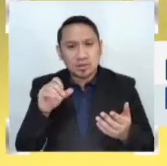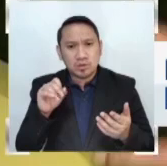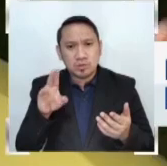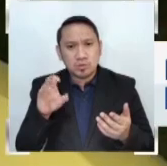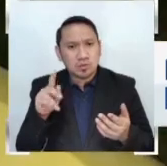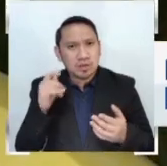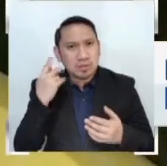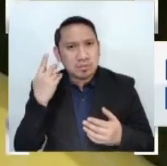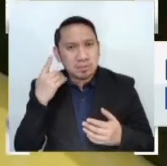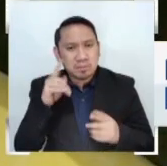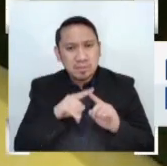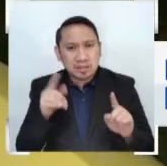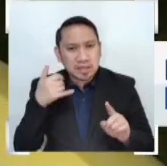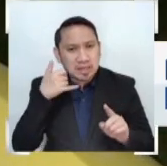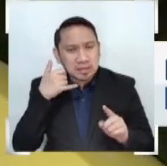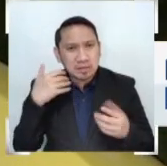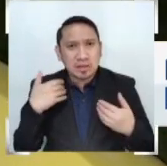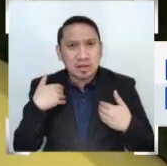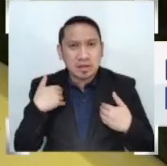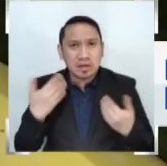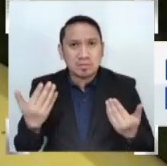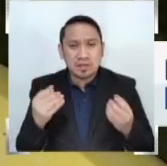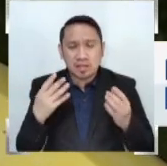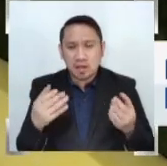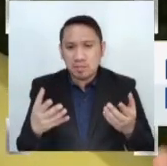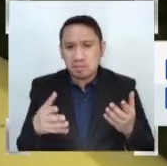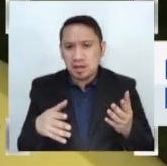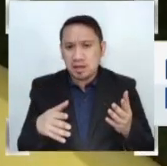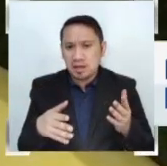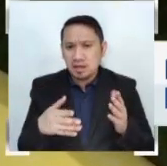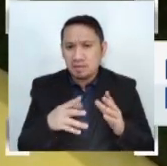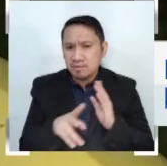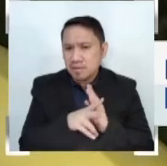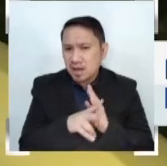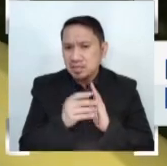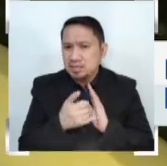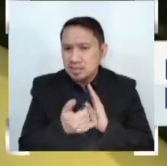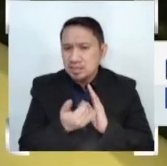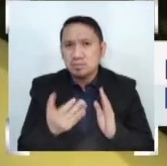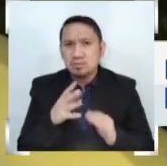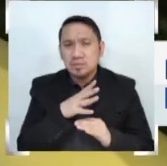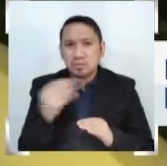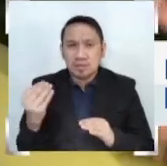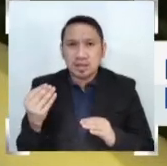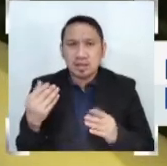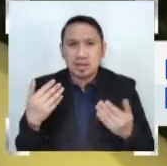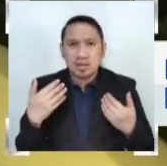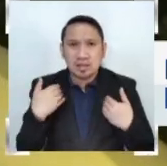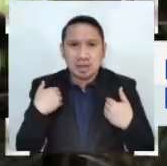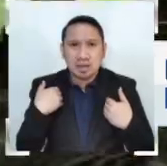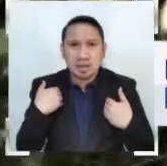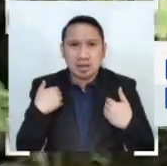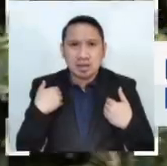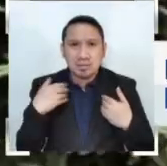sa cellphone, yung mga daan ng sasakyan, tsaka po yung paglaglag dun sa ano, nung paglaglag,